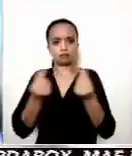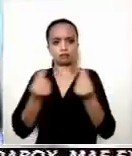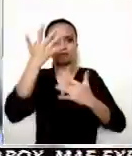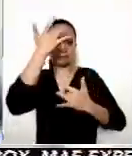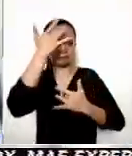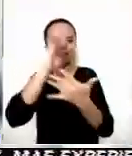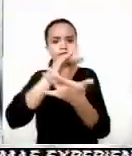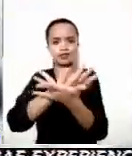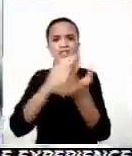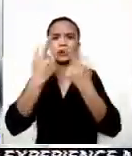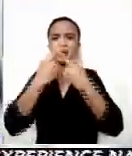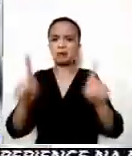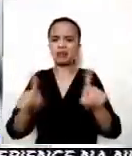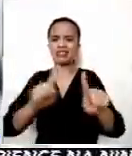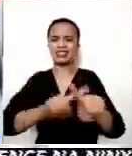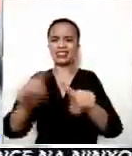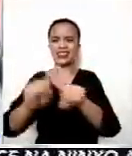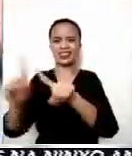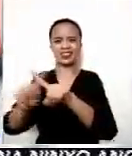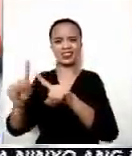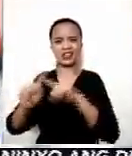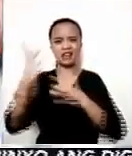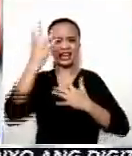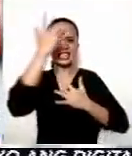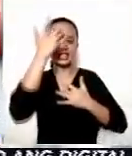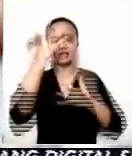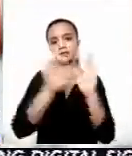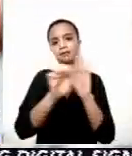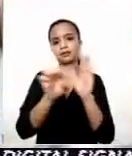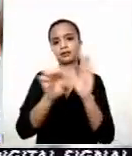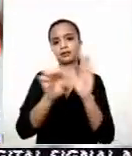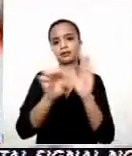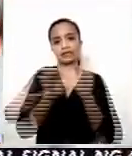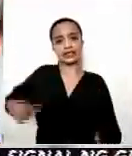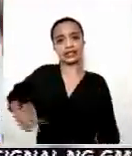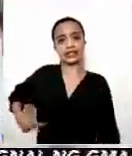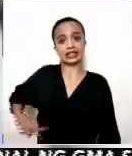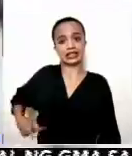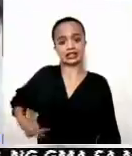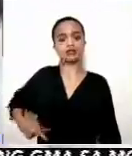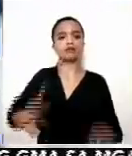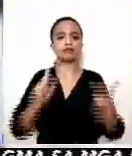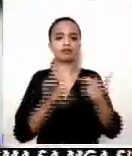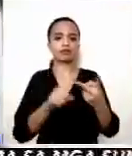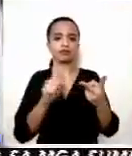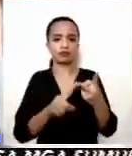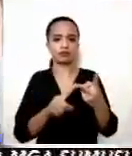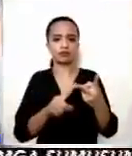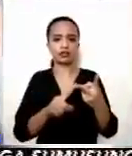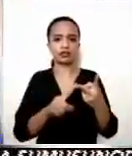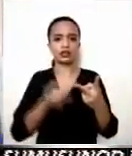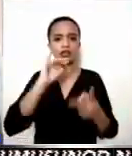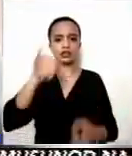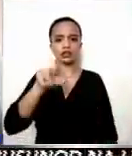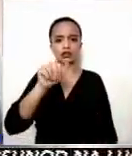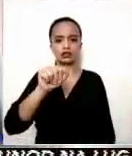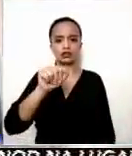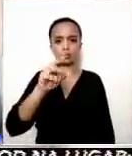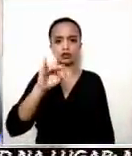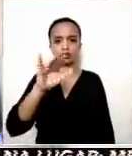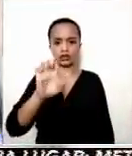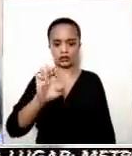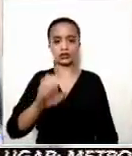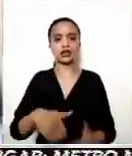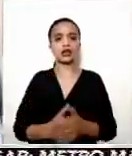Pero may iba't iba raw siyang medical condition gaya ng chronic kidney disease at obstructive jaundice. Pumanaw na rin